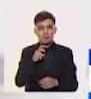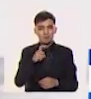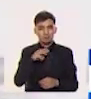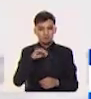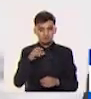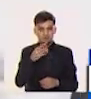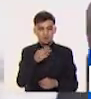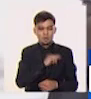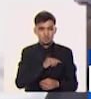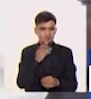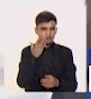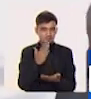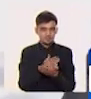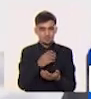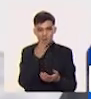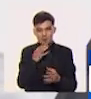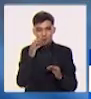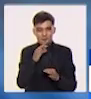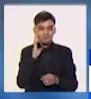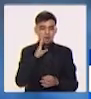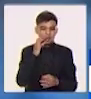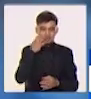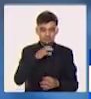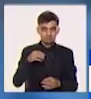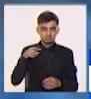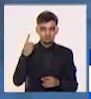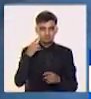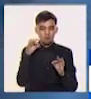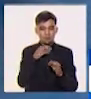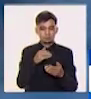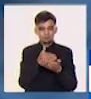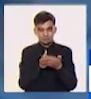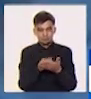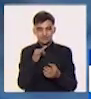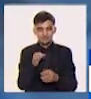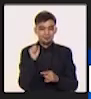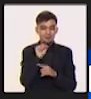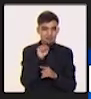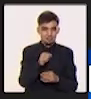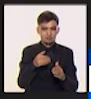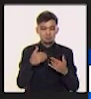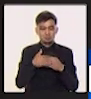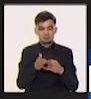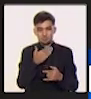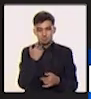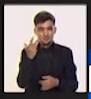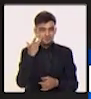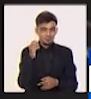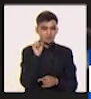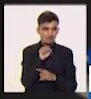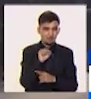күнделікті жұмыс осы. Қолына жылу мен ыстық суға қарызы бар тұрғындардың тізімін алып, ашпайтын есіктерін күнде сыртынан қағып